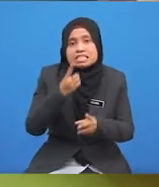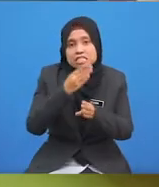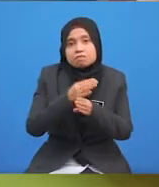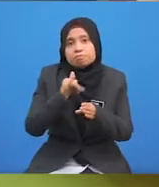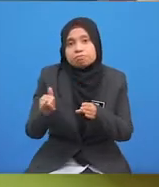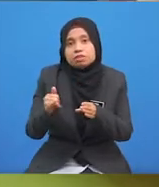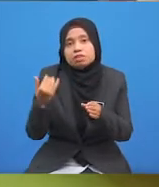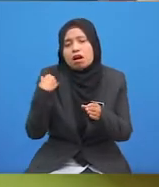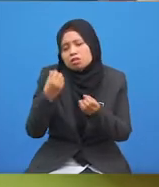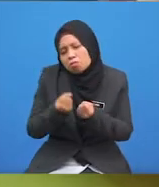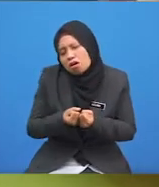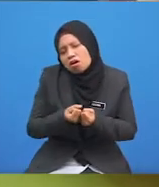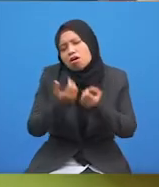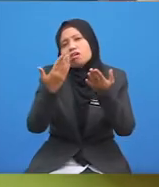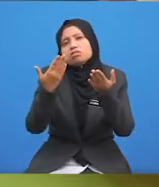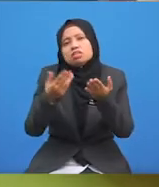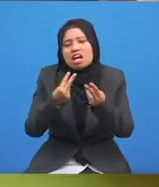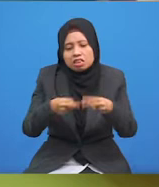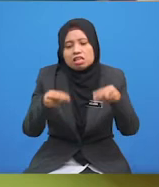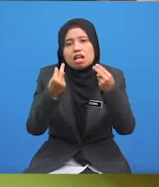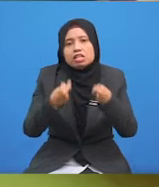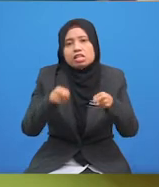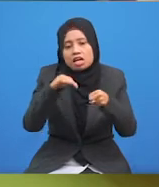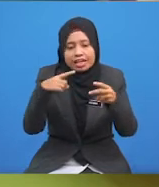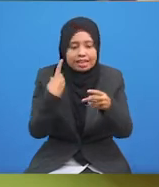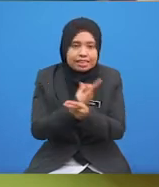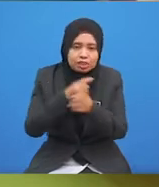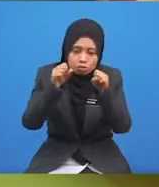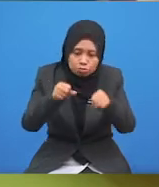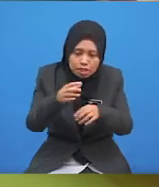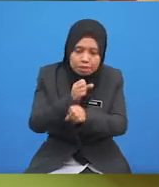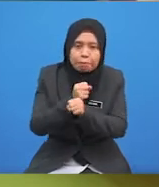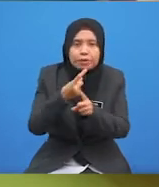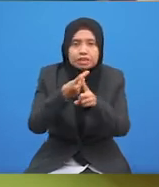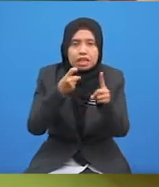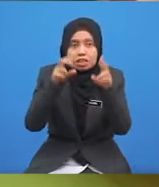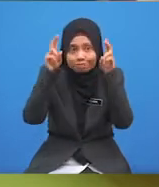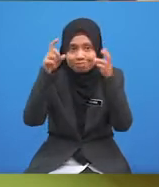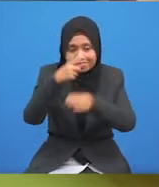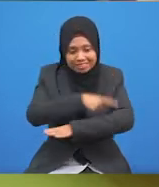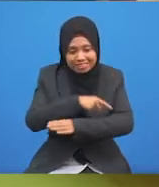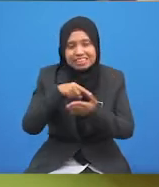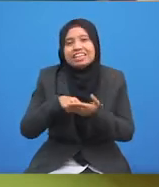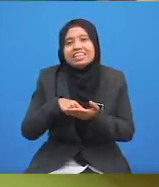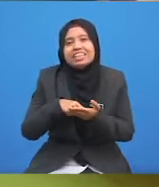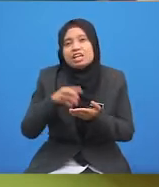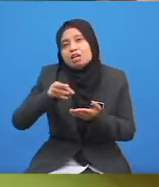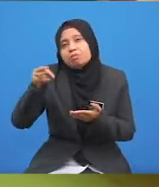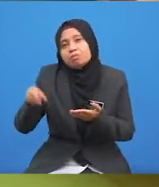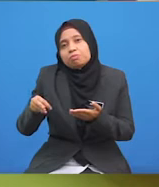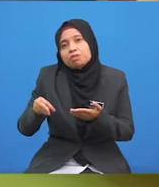Sebenarnya, ada banyak lagi nilai-nilai yang kita boleh perolehi daripada tajuk hari ini.